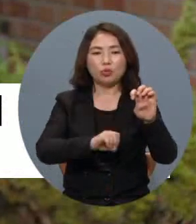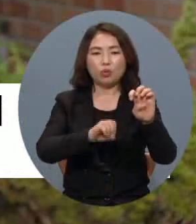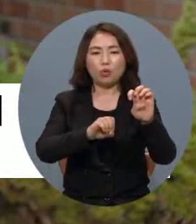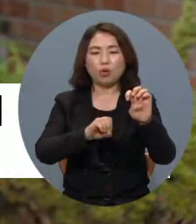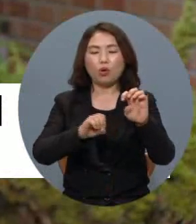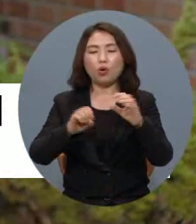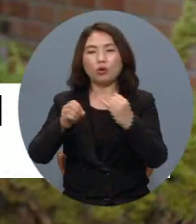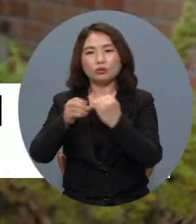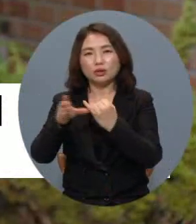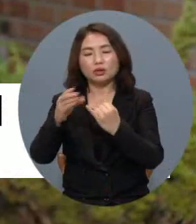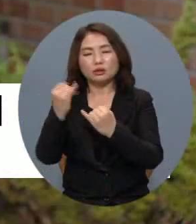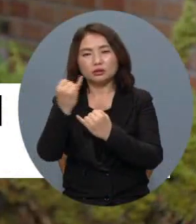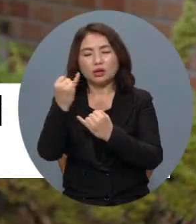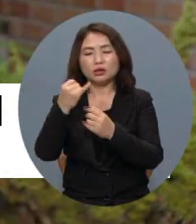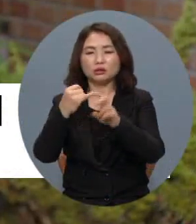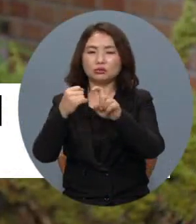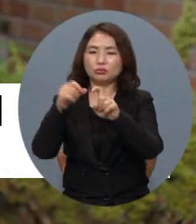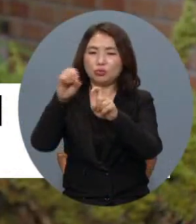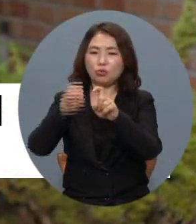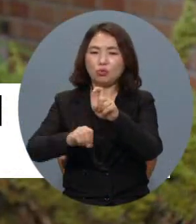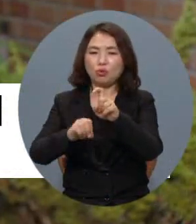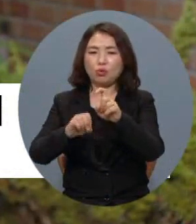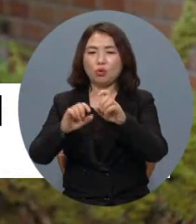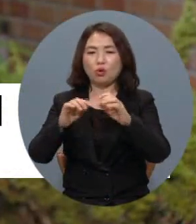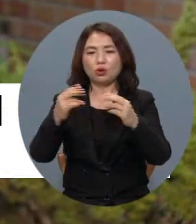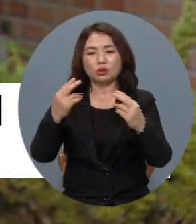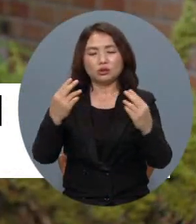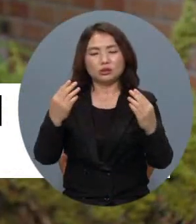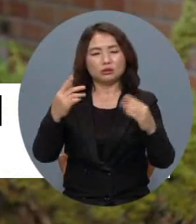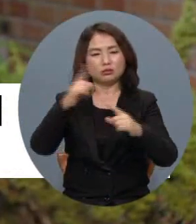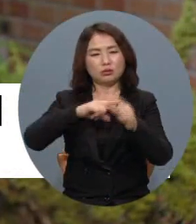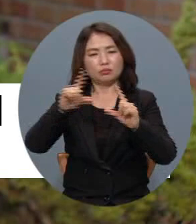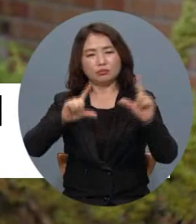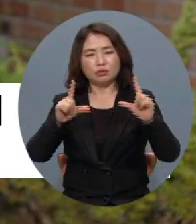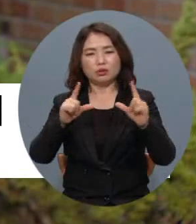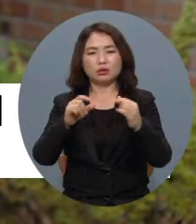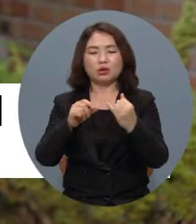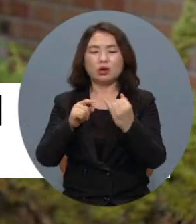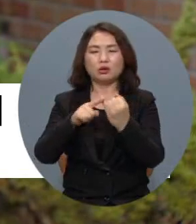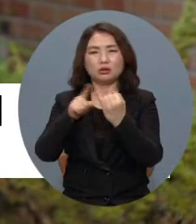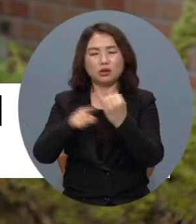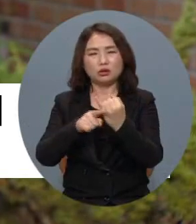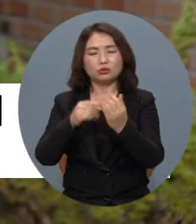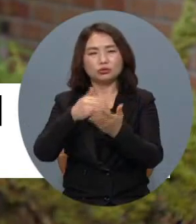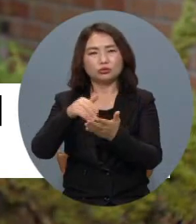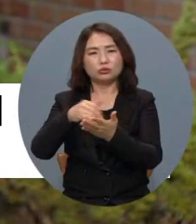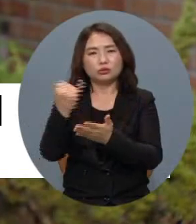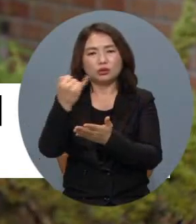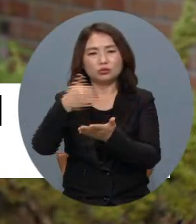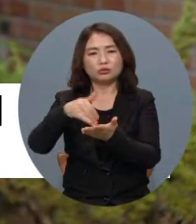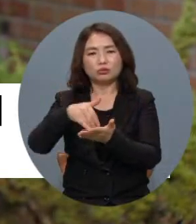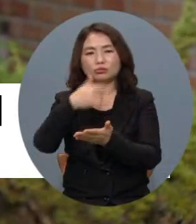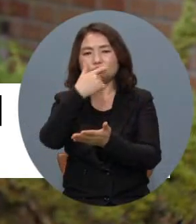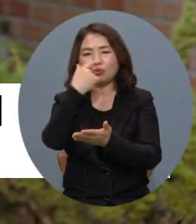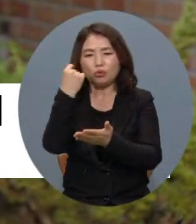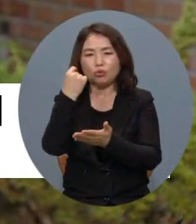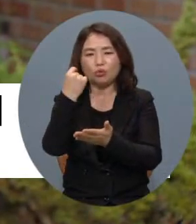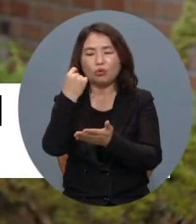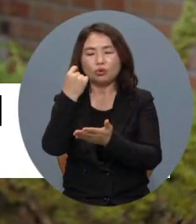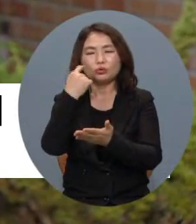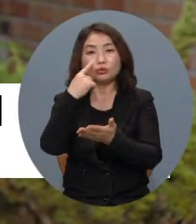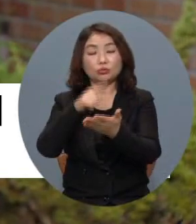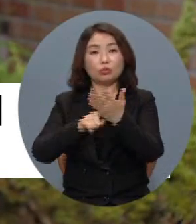우리 지에게 가임 여성은 10% 정도 인구의 구제에 비해서 낮은 가임여성 숨 로 이제 약간